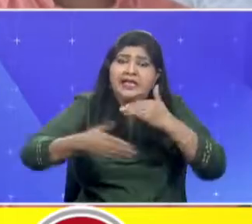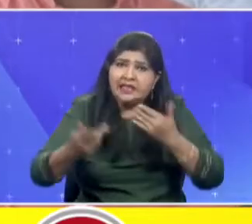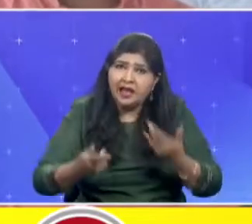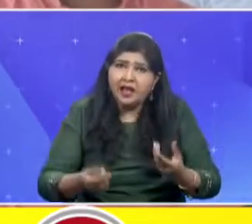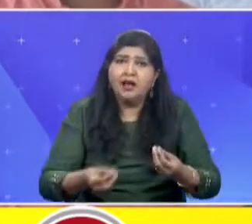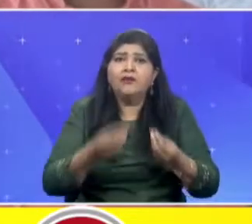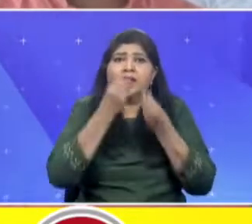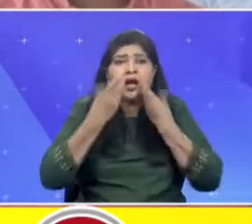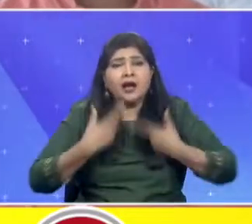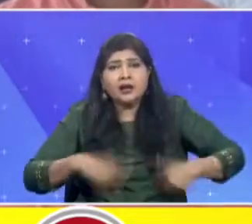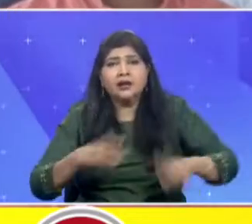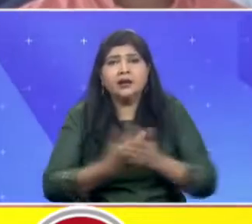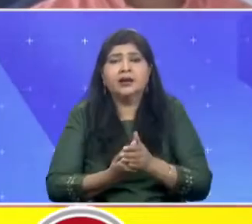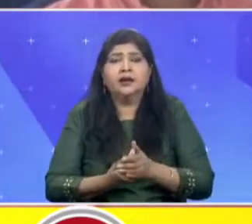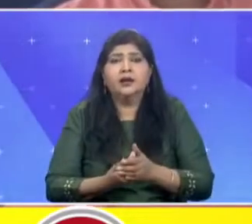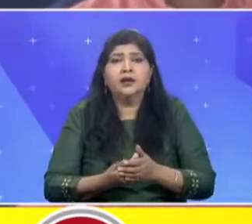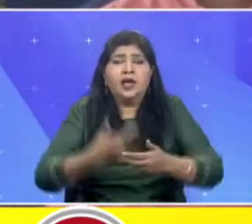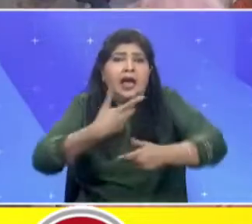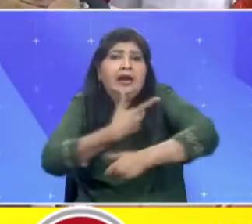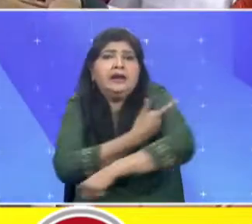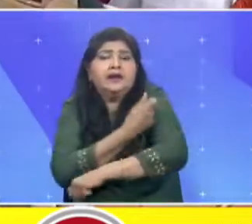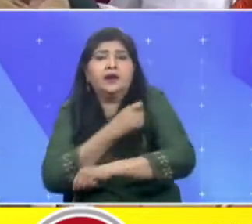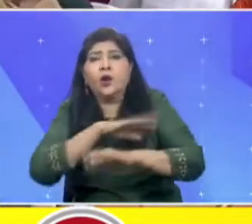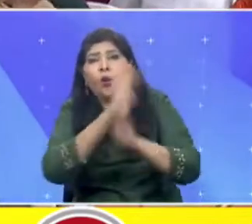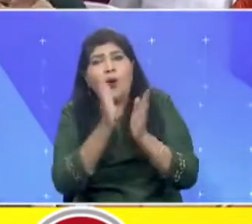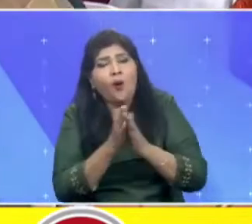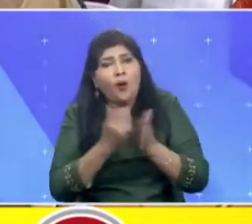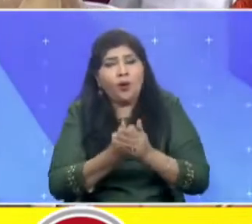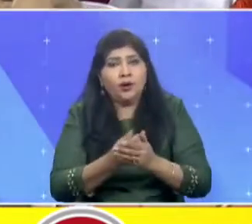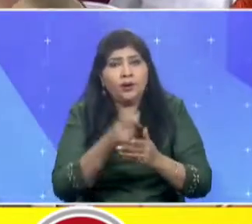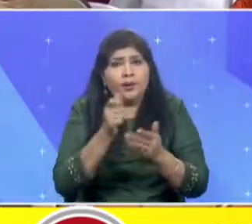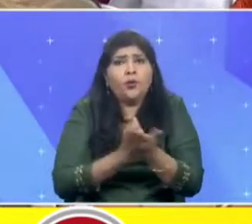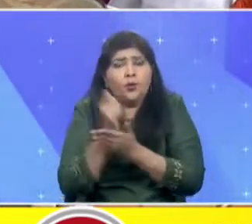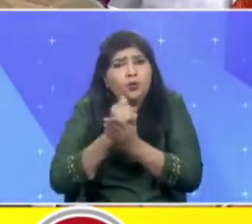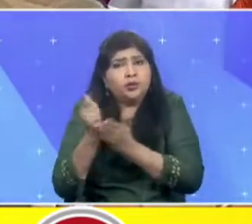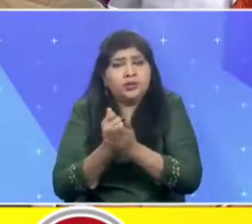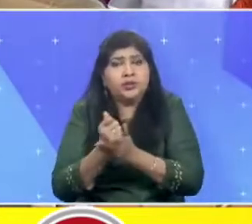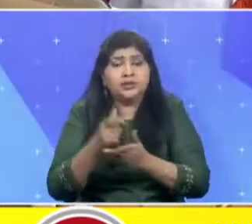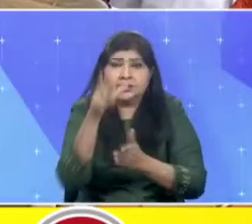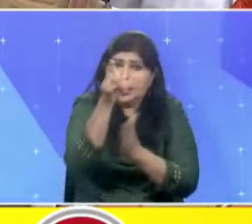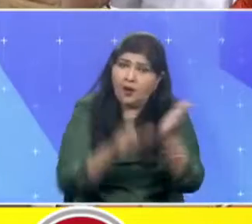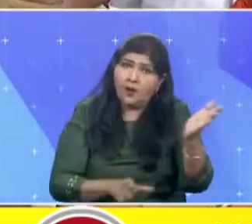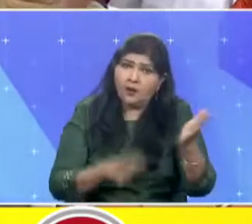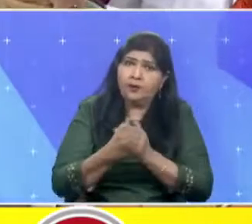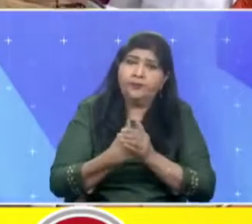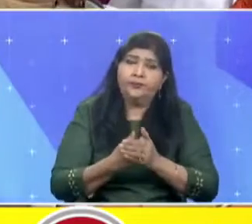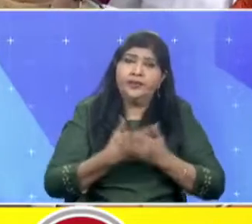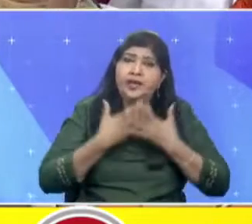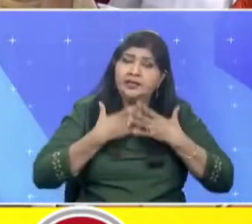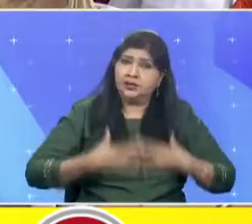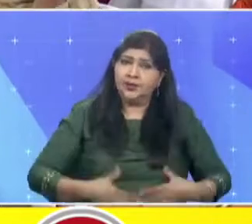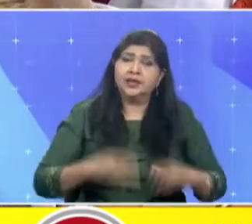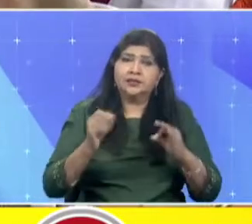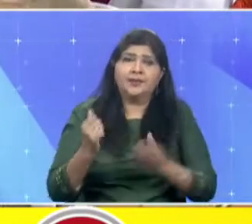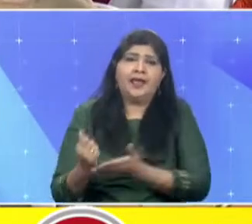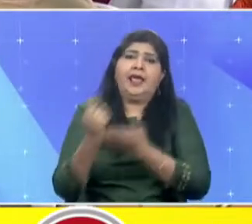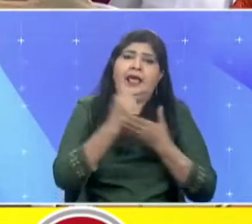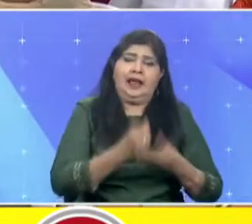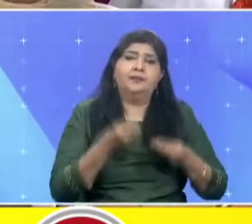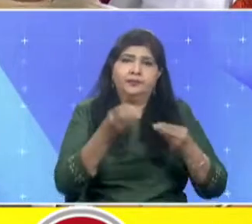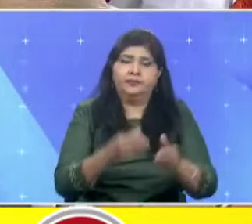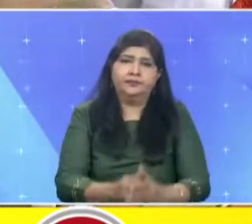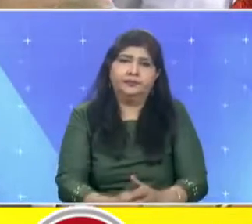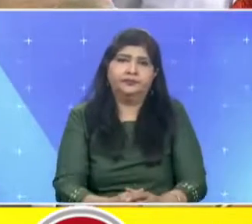हो या फिर टीकाकरण। इन सारे प्रयासों से भी स्वस्थ रहने में मदद मिलती